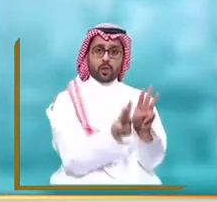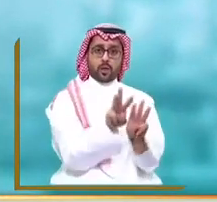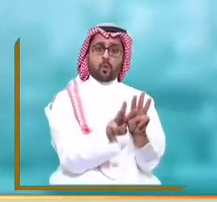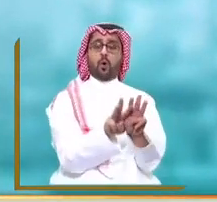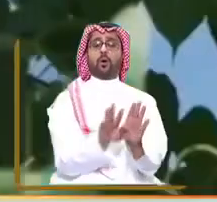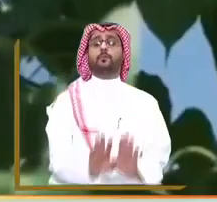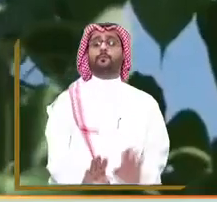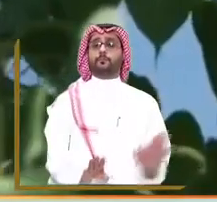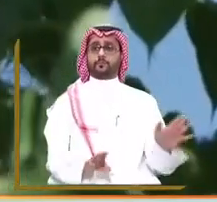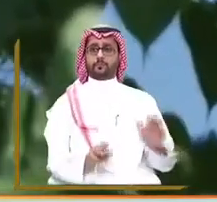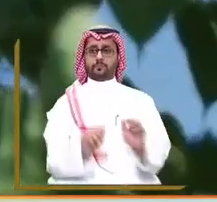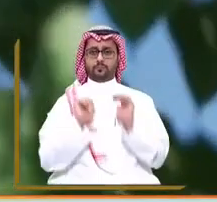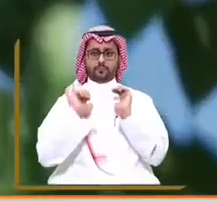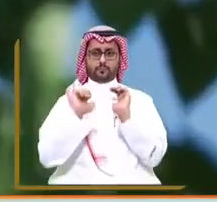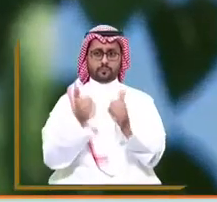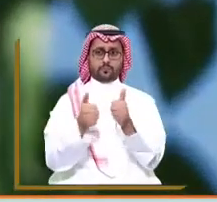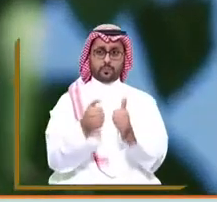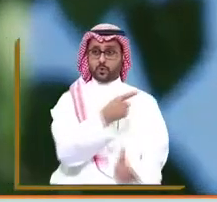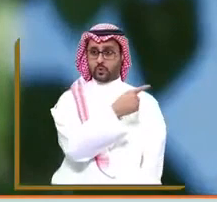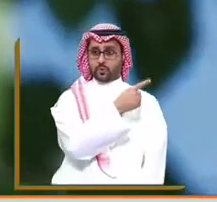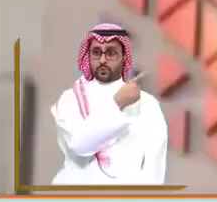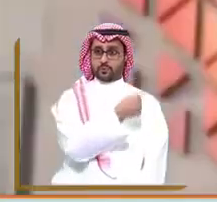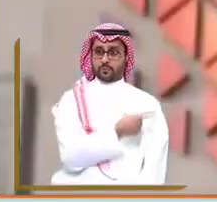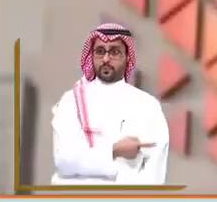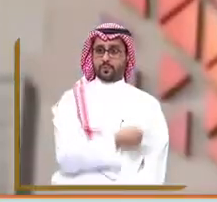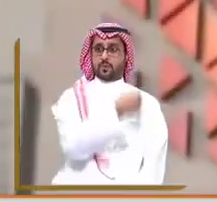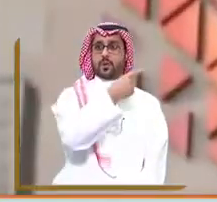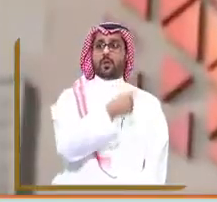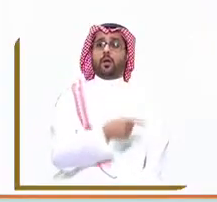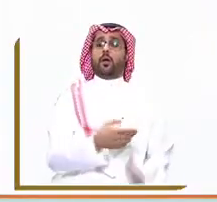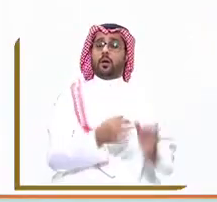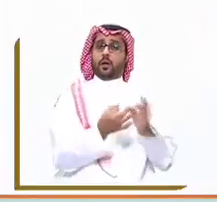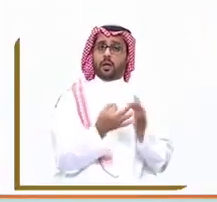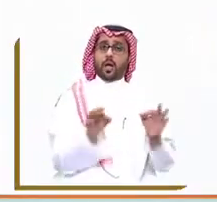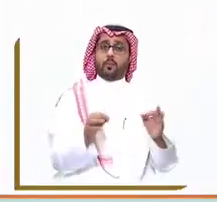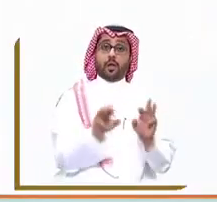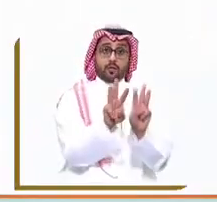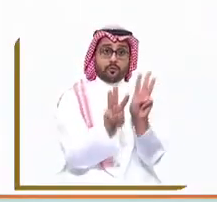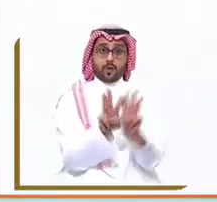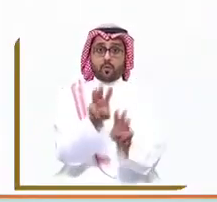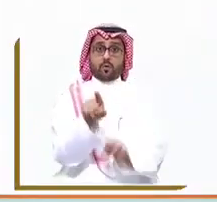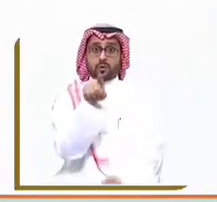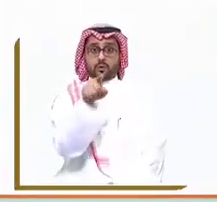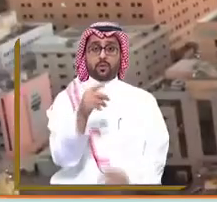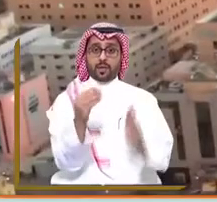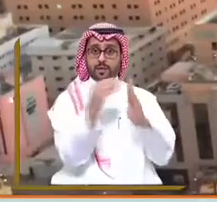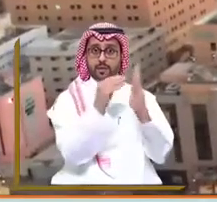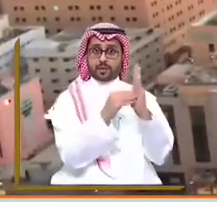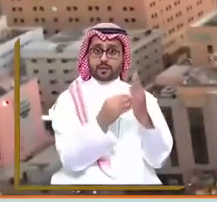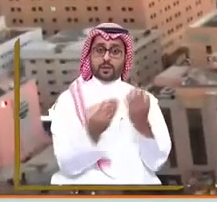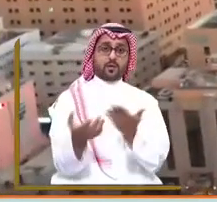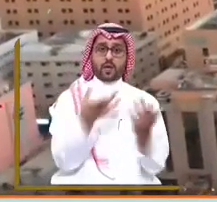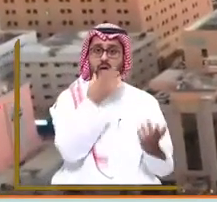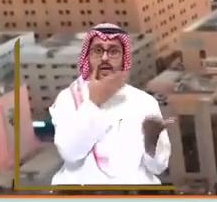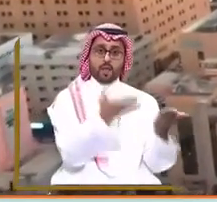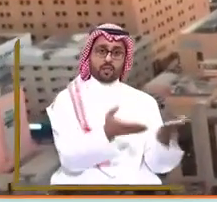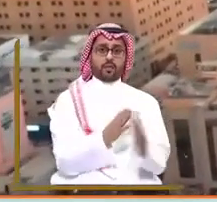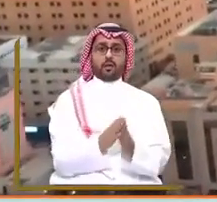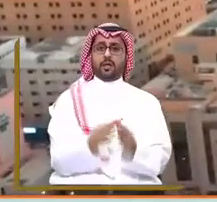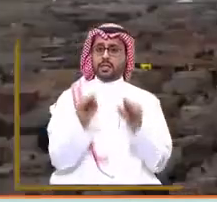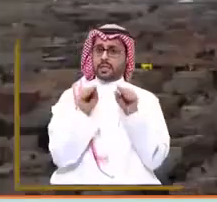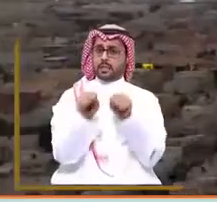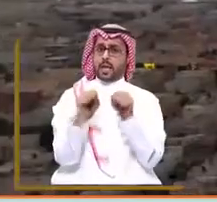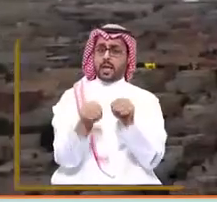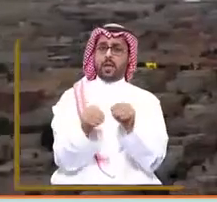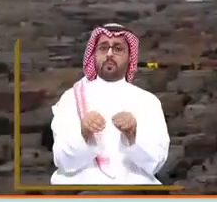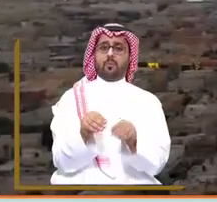ويتضمن المعسكر الذي يبدأ في 8 أغسطس حضوريا لمدة 12 أسبوعا في مدينة الرياض، يتضمن